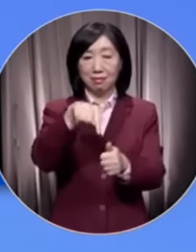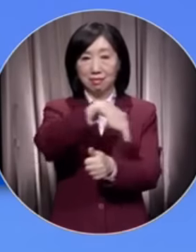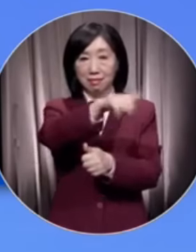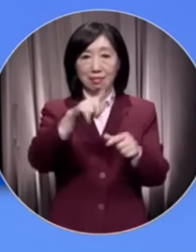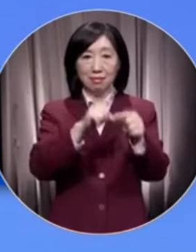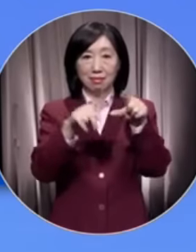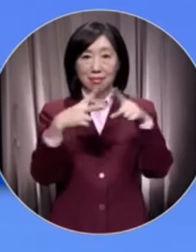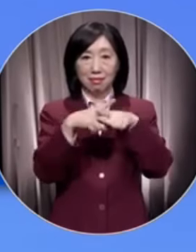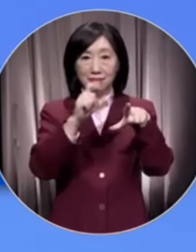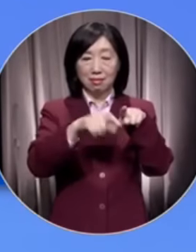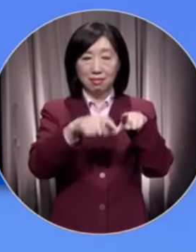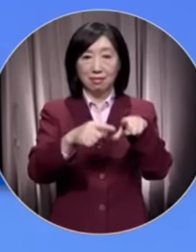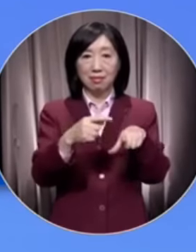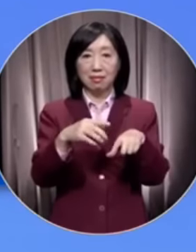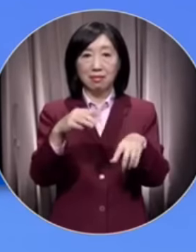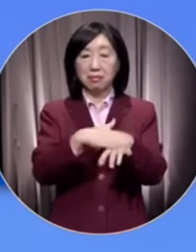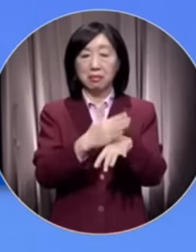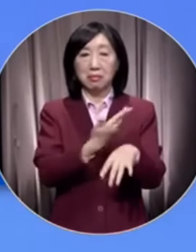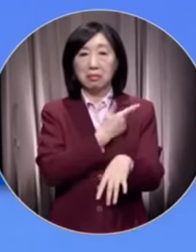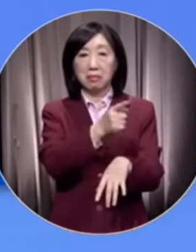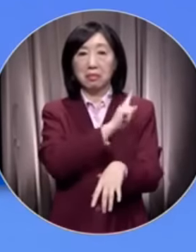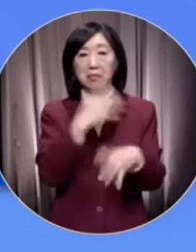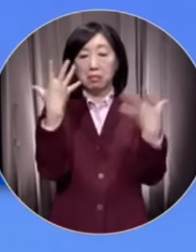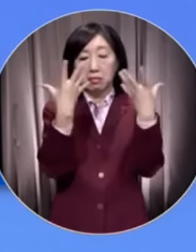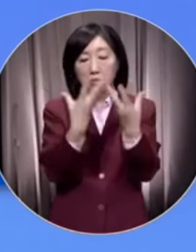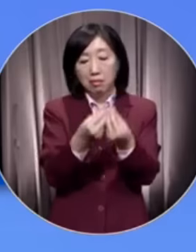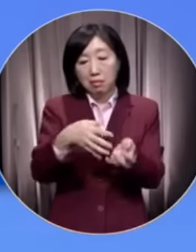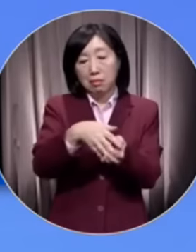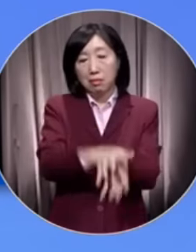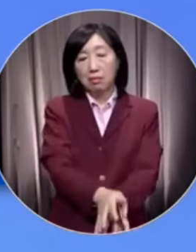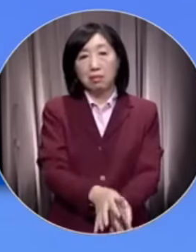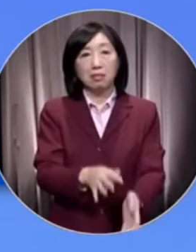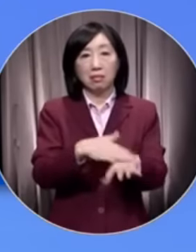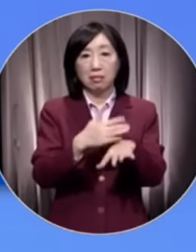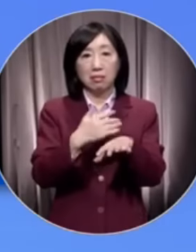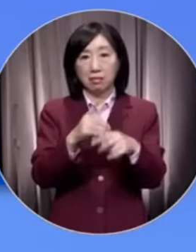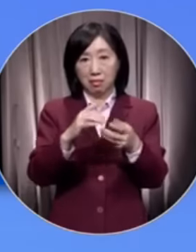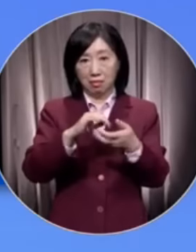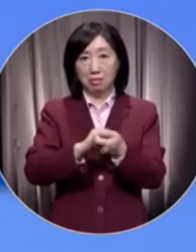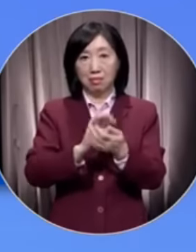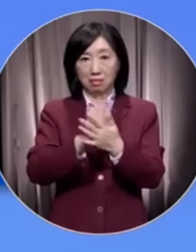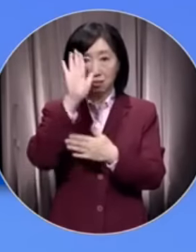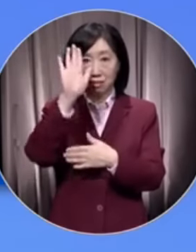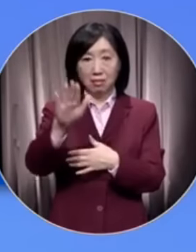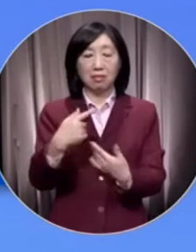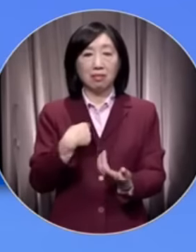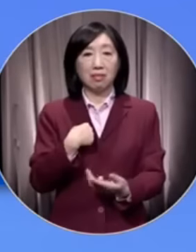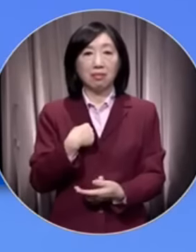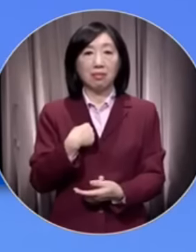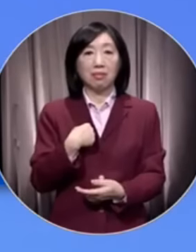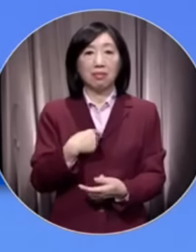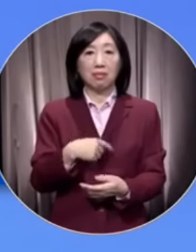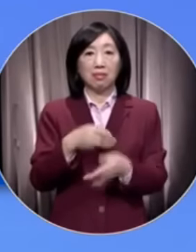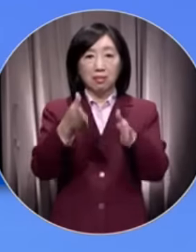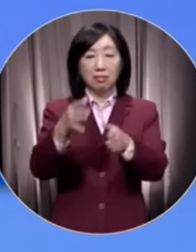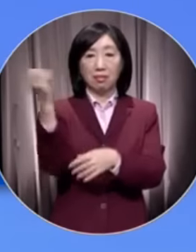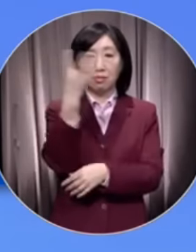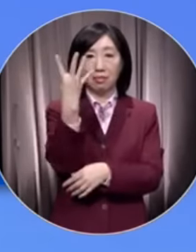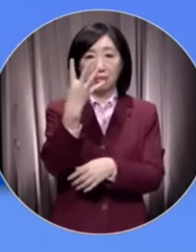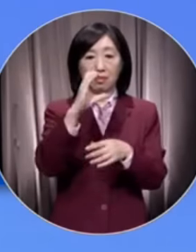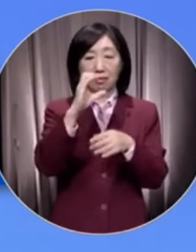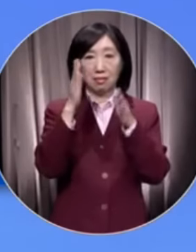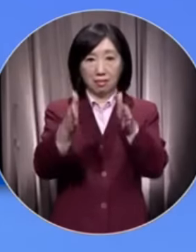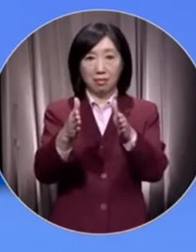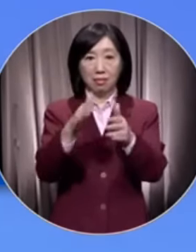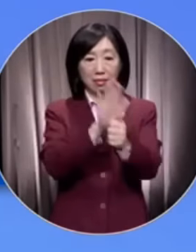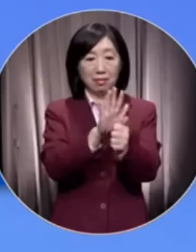中小企业，不让他们自生自灭、自求多福。因此未来宋楚瑜朝四个方向来帮